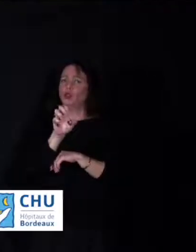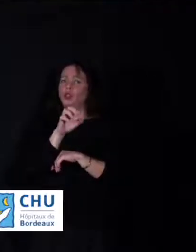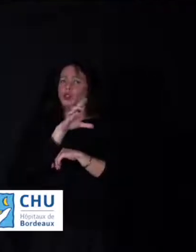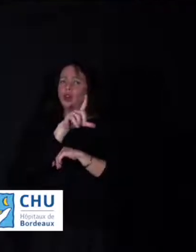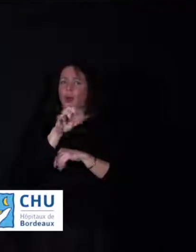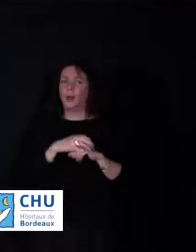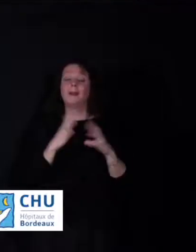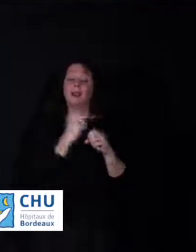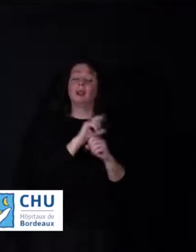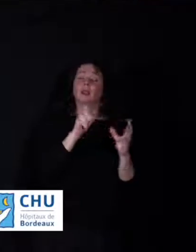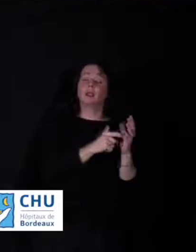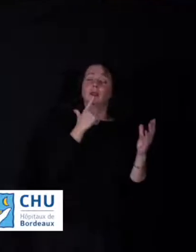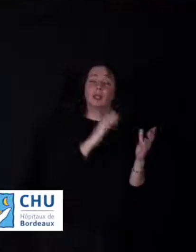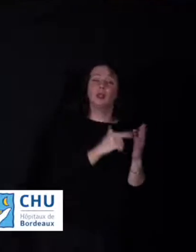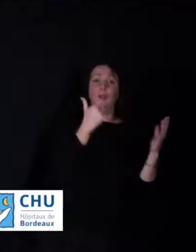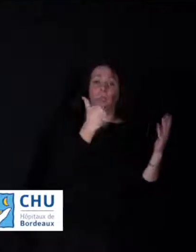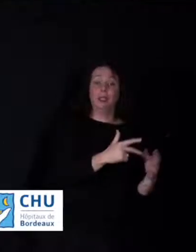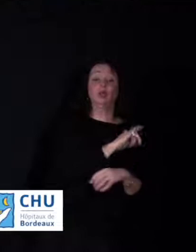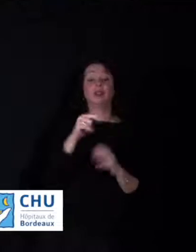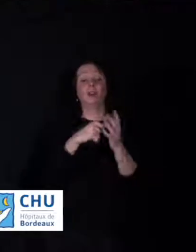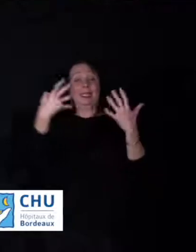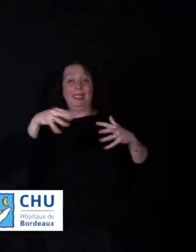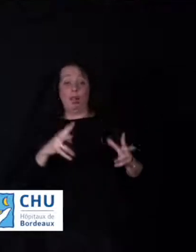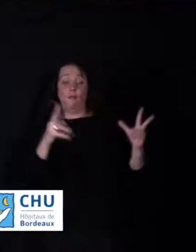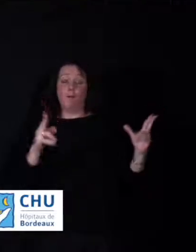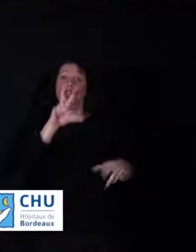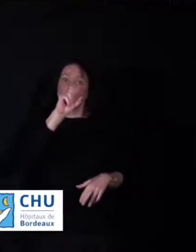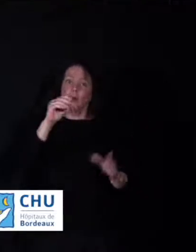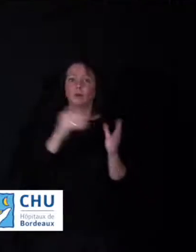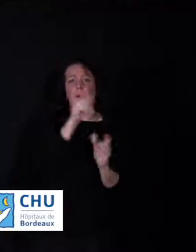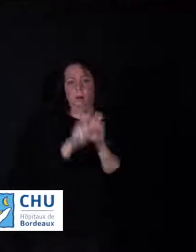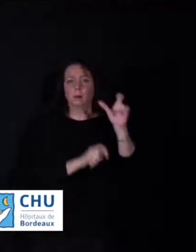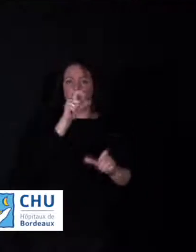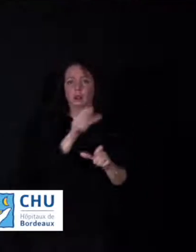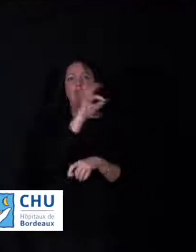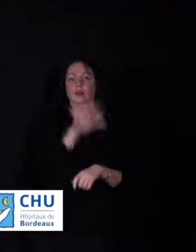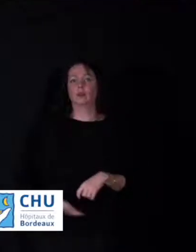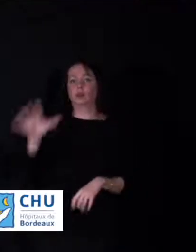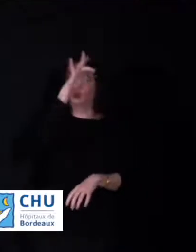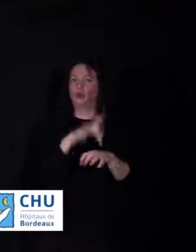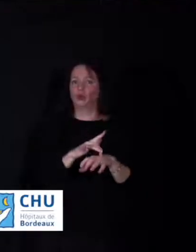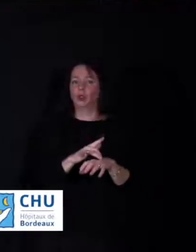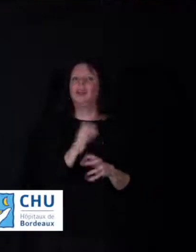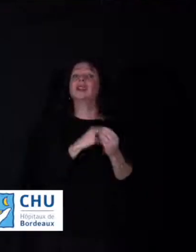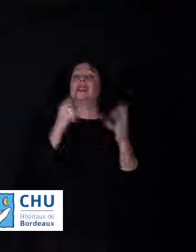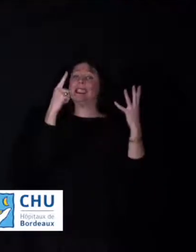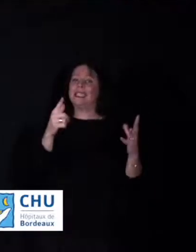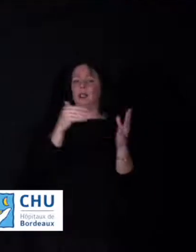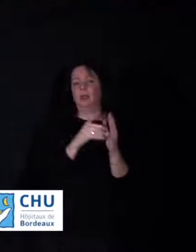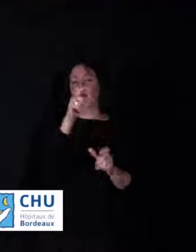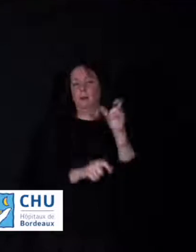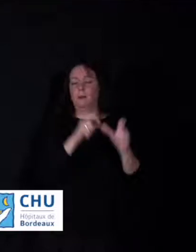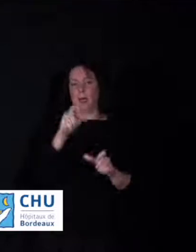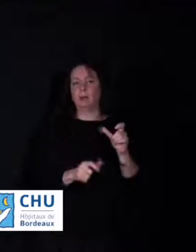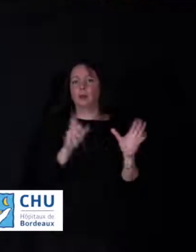1er janvier 2008 et le 31 décembre 2019, il y a eu 30 000 cas de rougeole en France, avec plus de 7 000 cas hospitalisés et 26